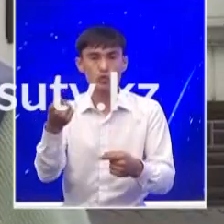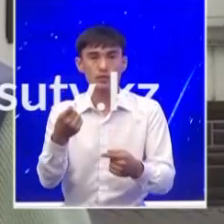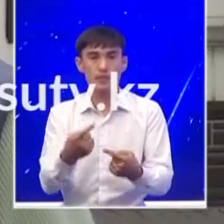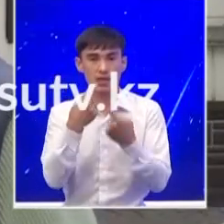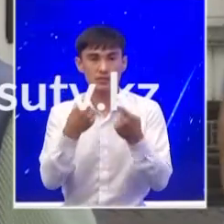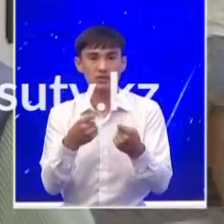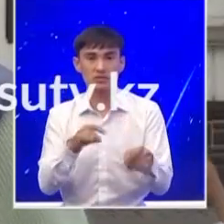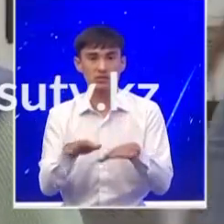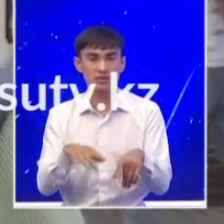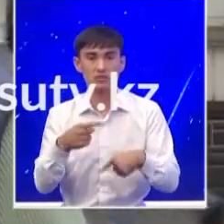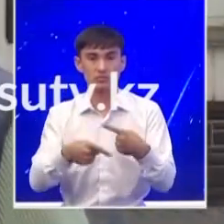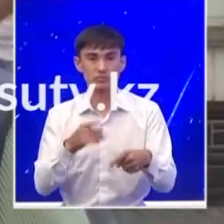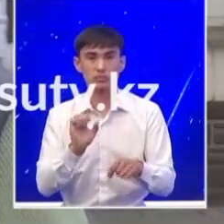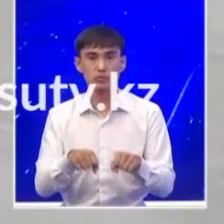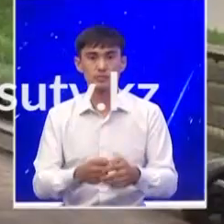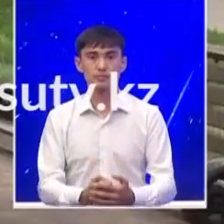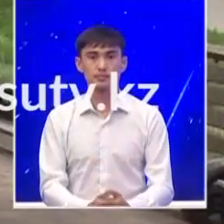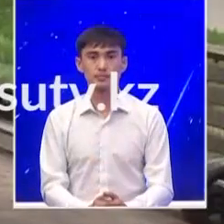не отрываясь от дел.